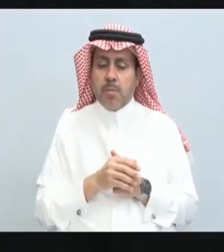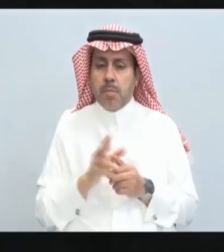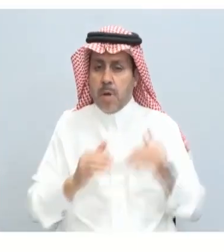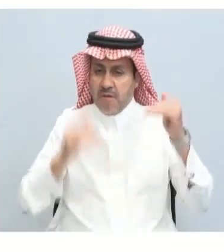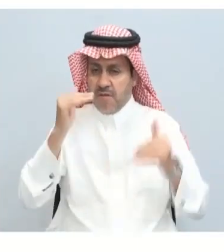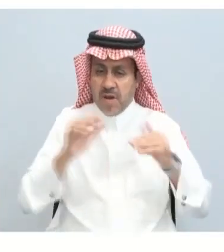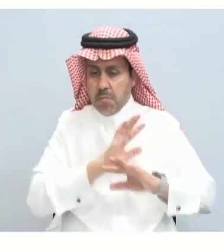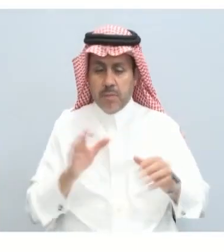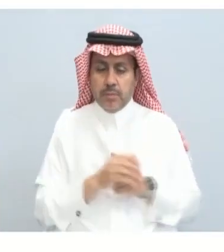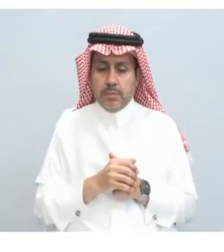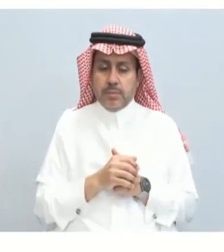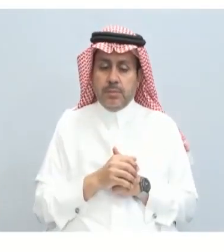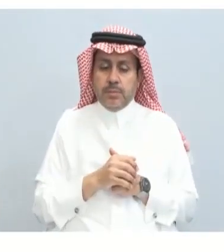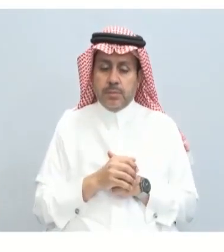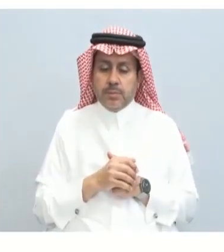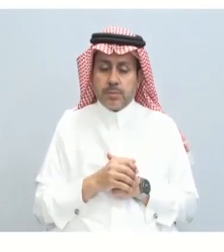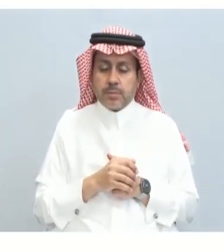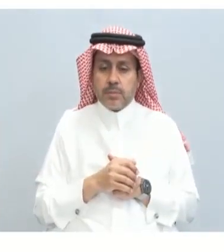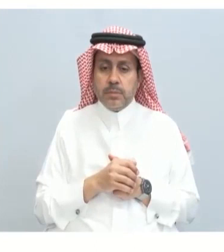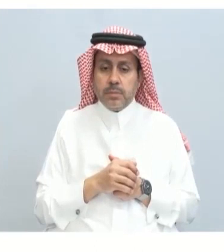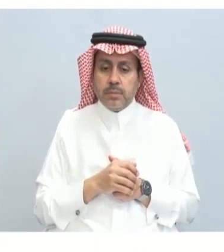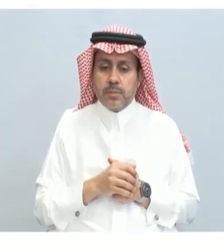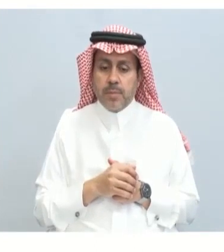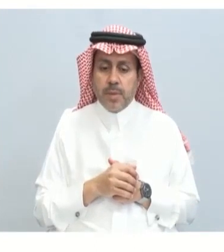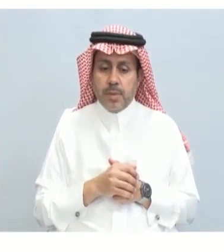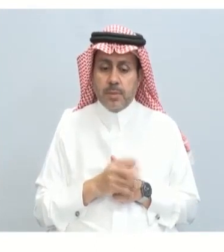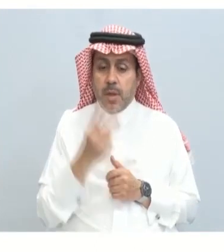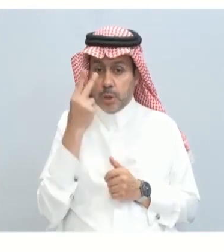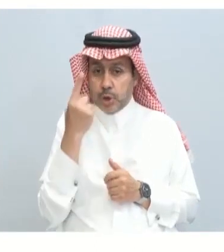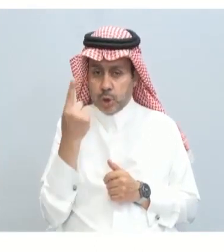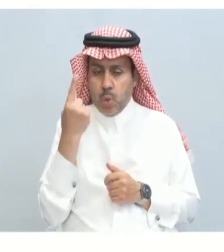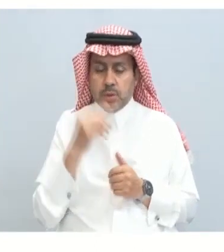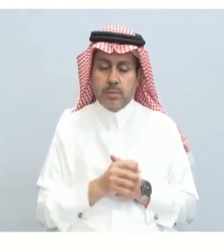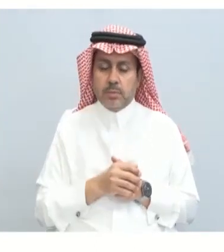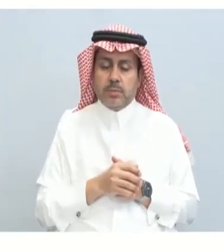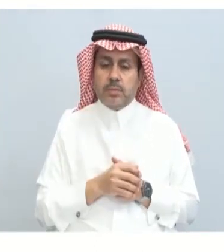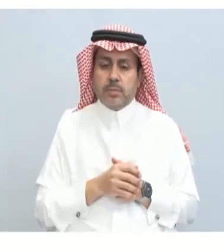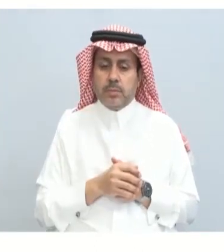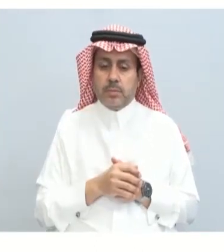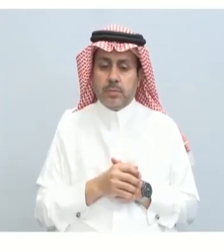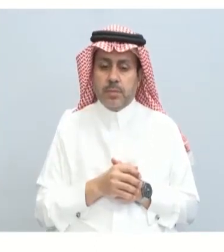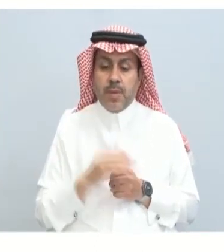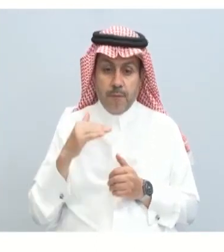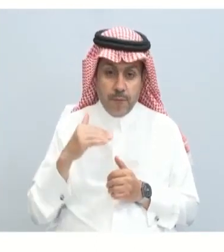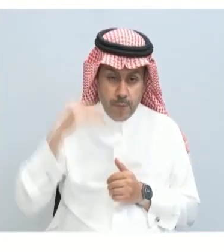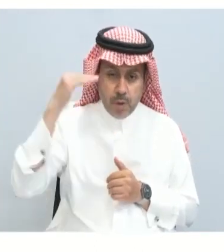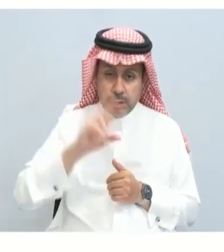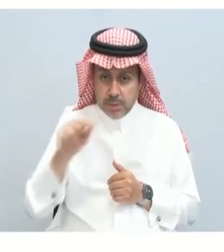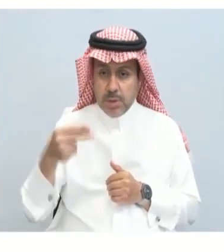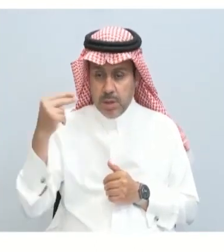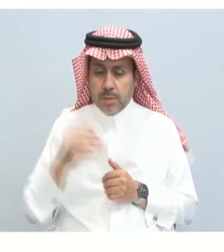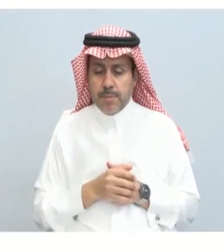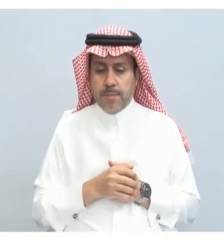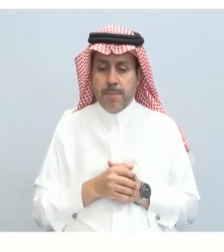فرق بين مشبه مشبه حتى يصبح المشبه كانه هو المشبه به او يصبحان شيئا واحدا ذلك هي اعلى من التشبيه فاستعاره هي اعلى